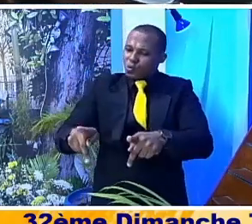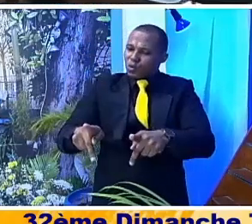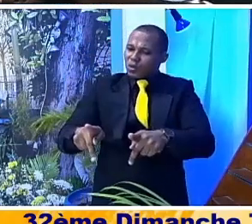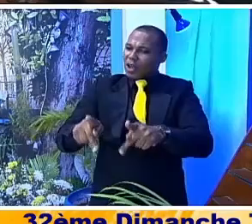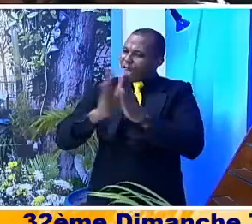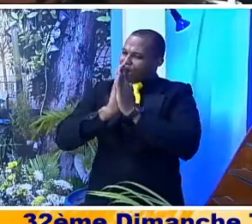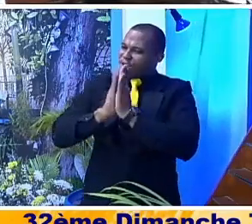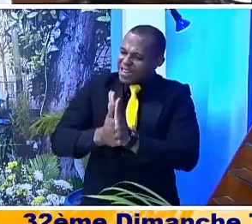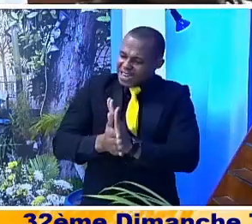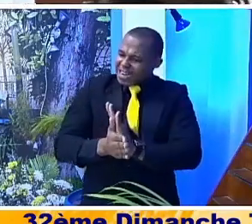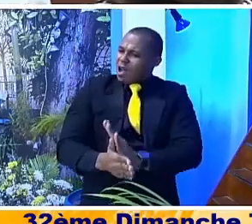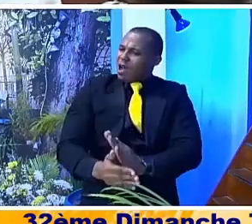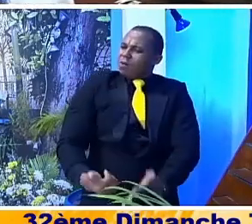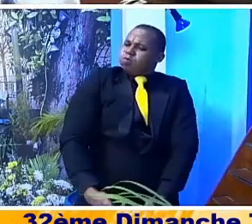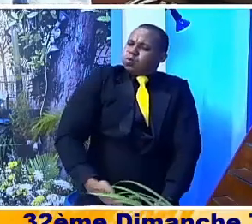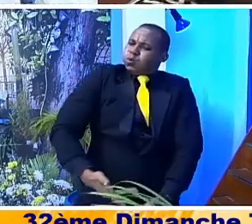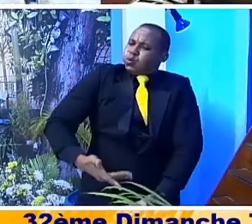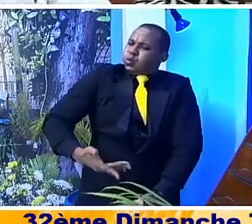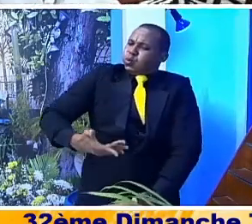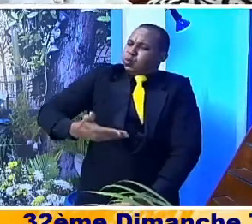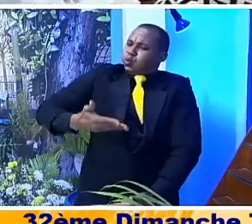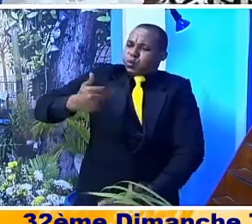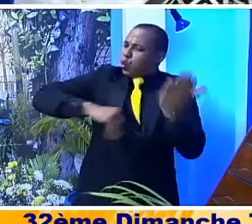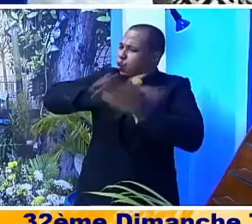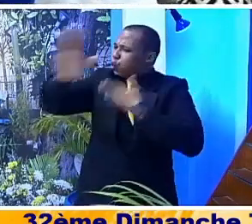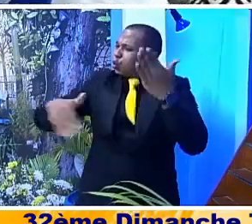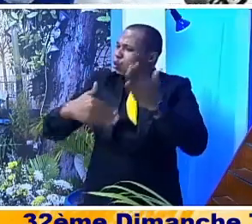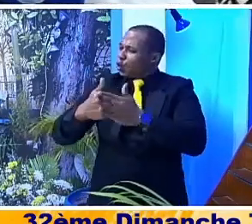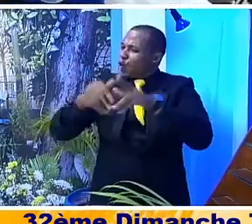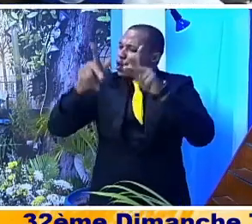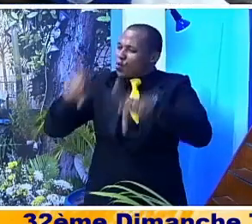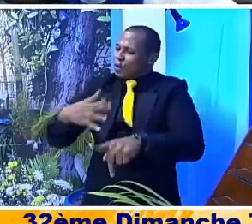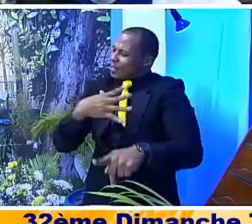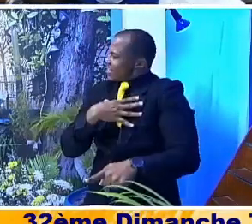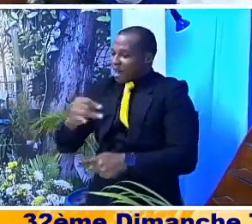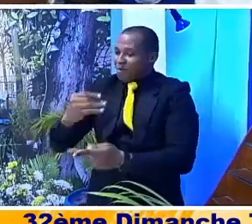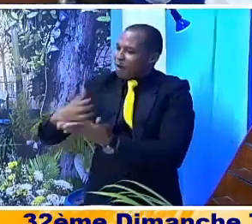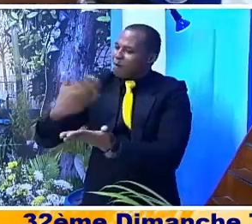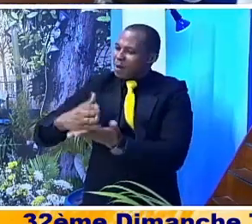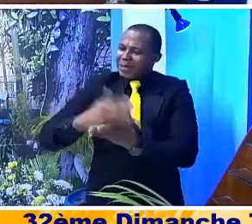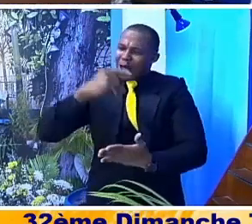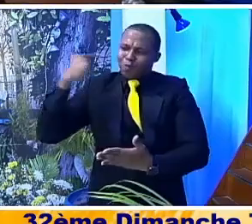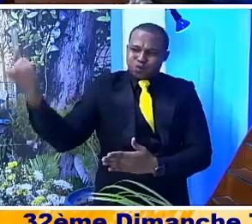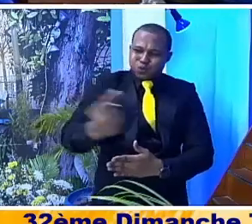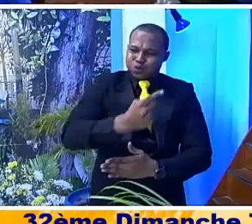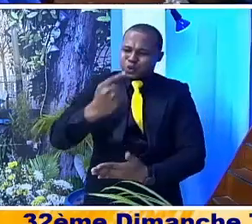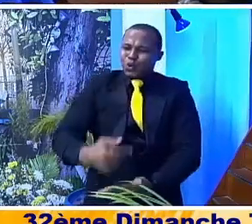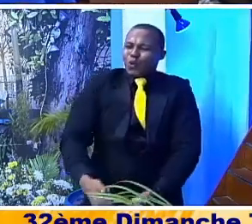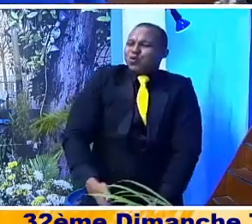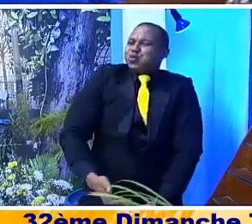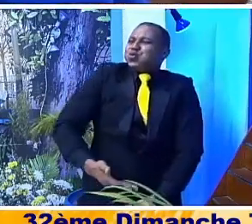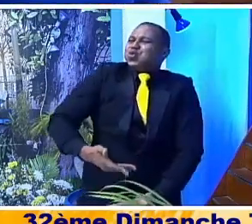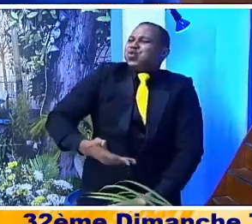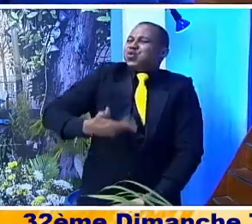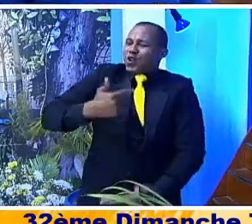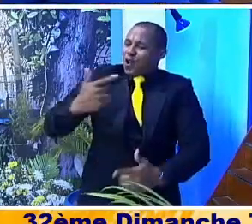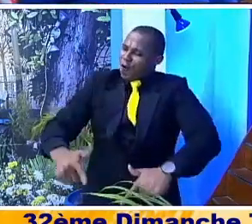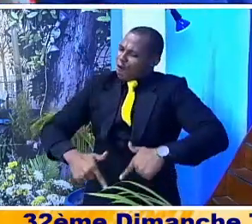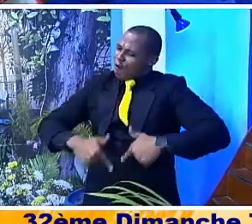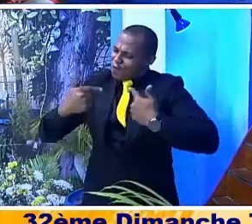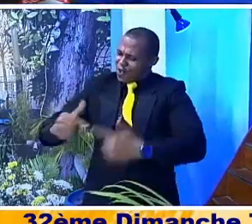dans la vie. Tout le monde qui aime partager, a toujours riche. Tout le monde qui aime partager, a toujours vivre bien.